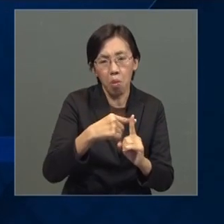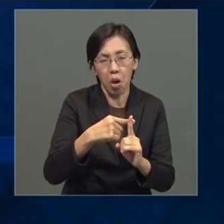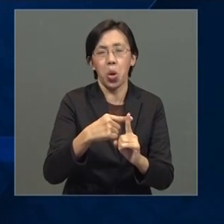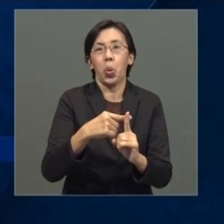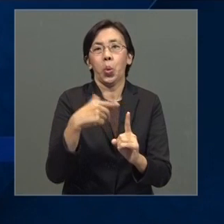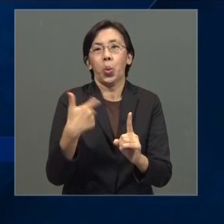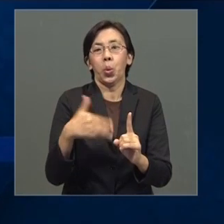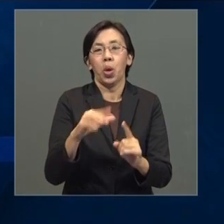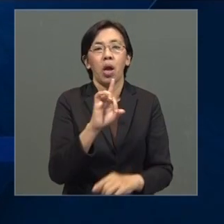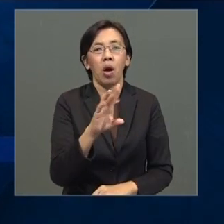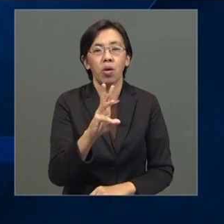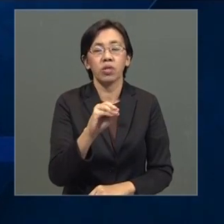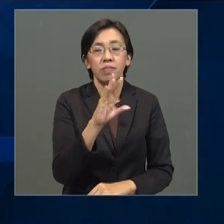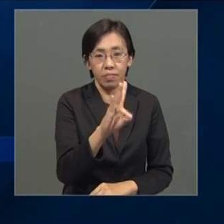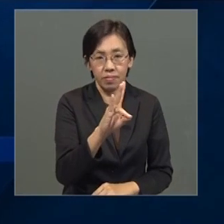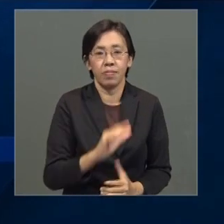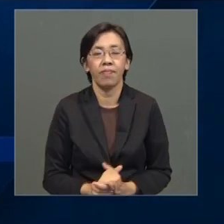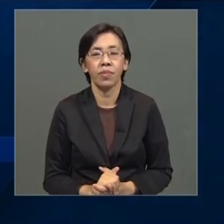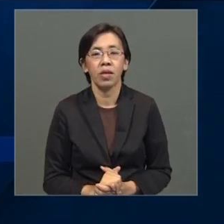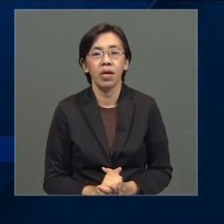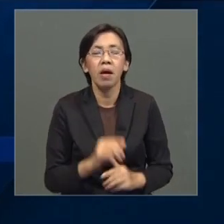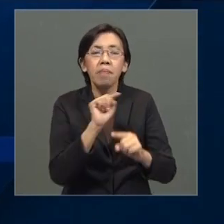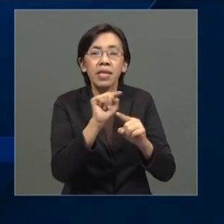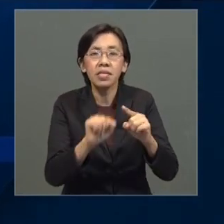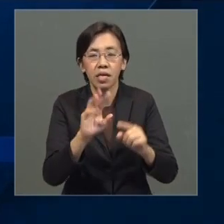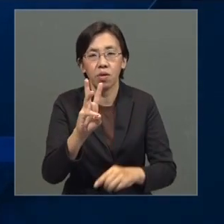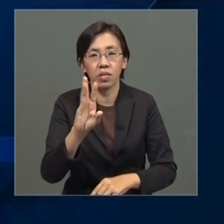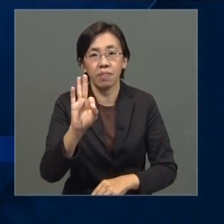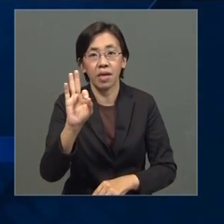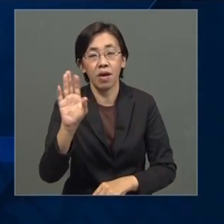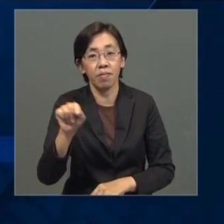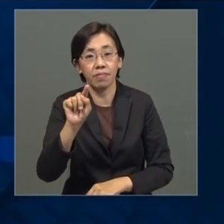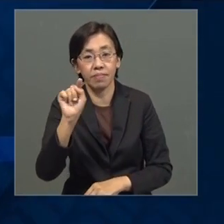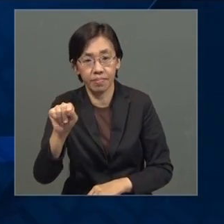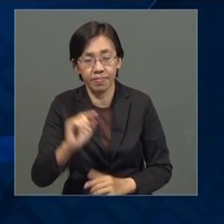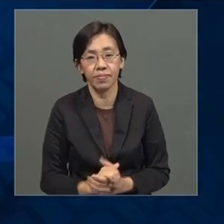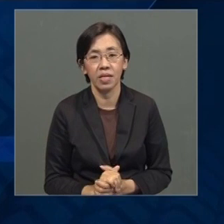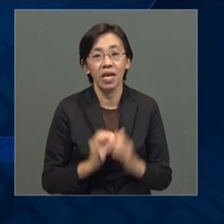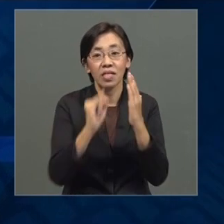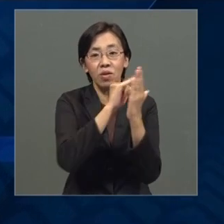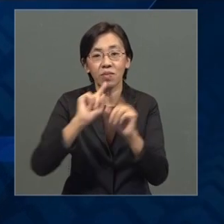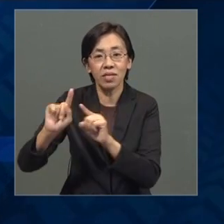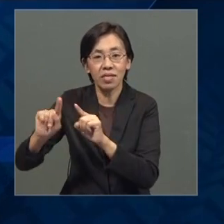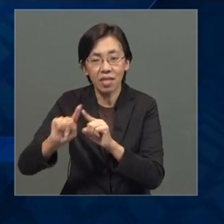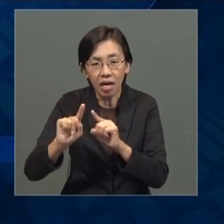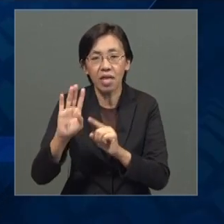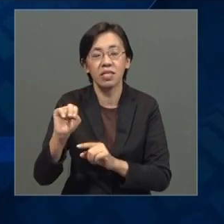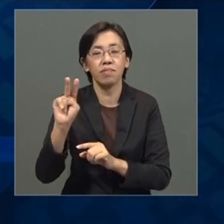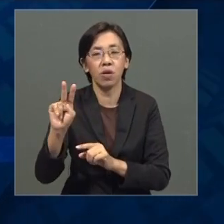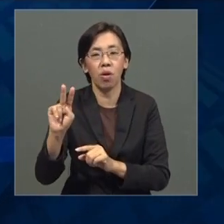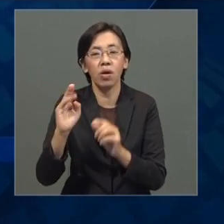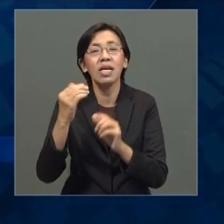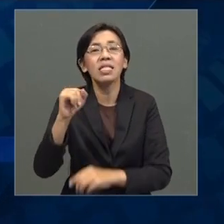างสูง167รายนะคะคิดเป็น 69% เทียบกับจังหวัดอื่นๆ42รายก็คือ